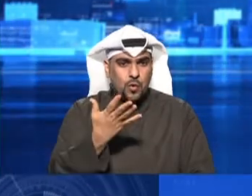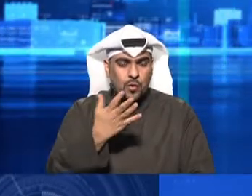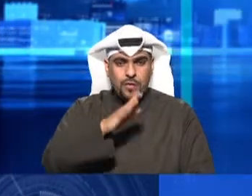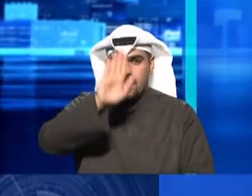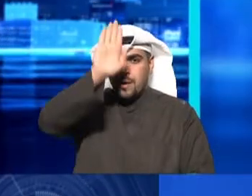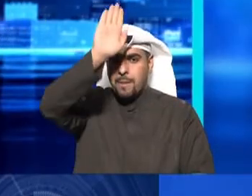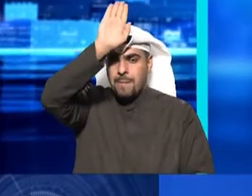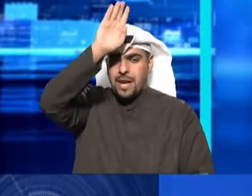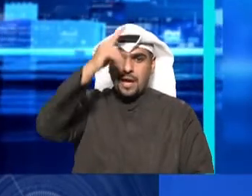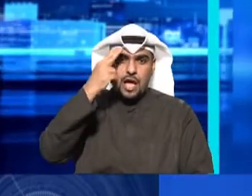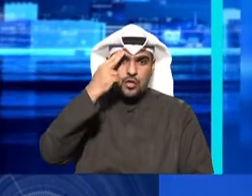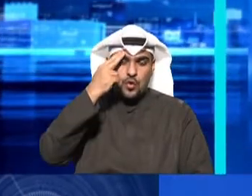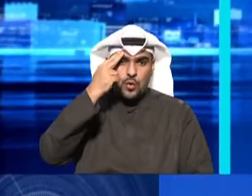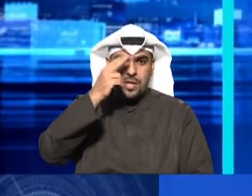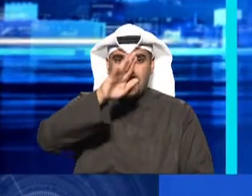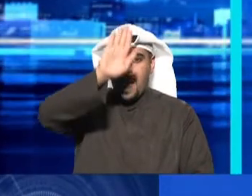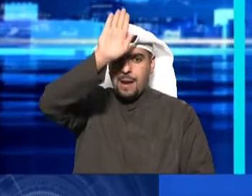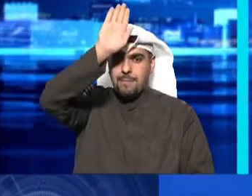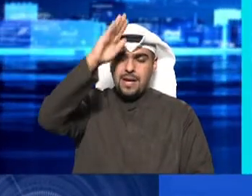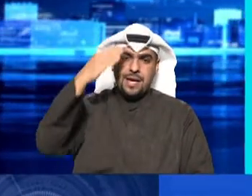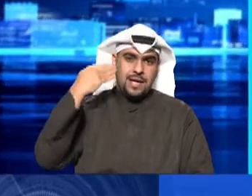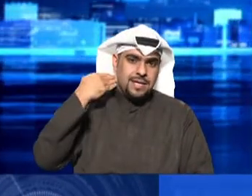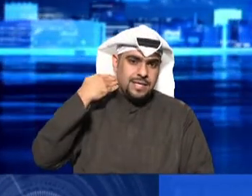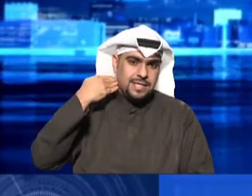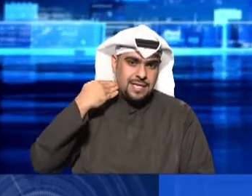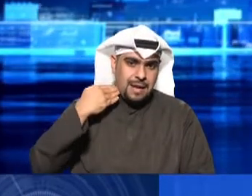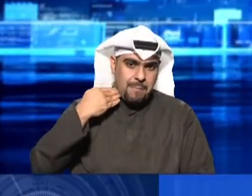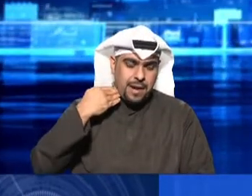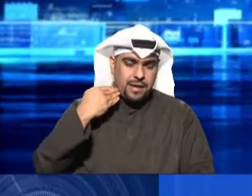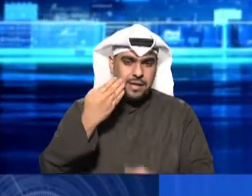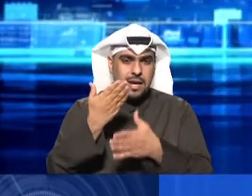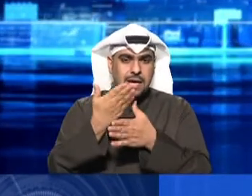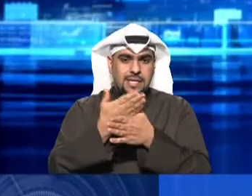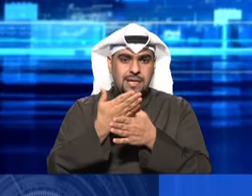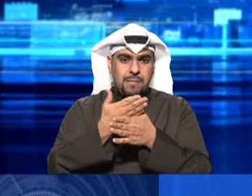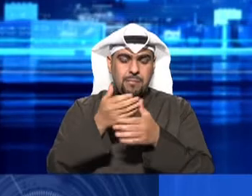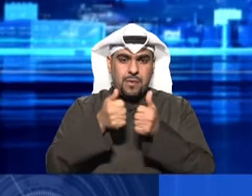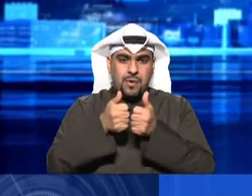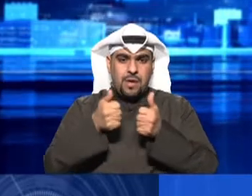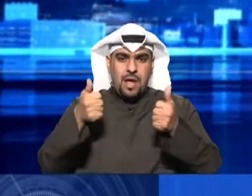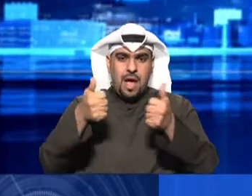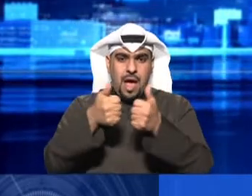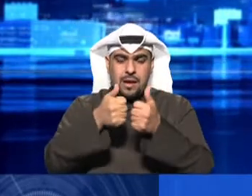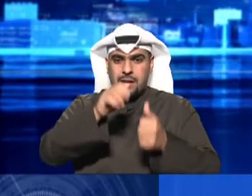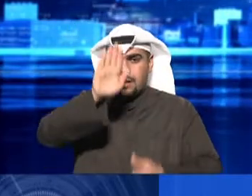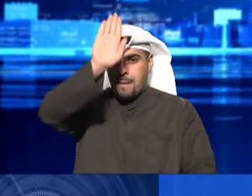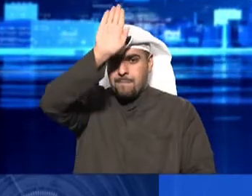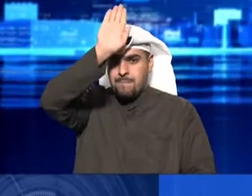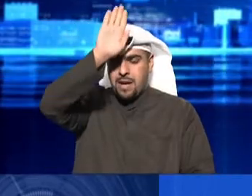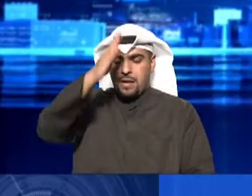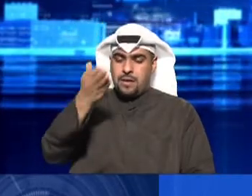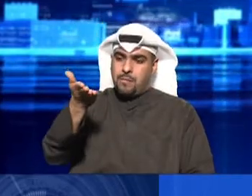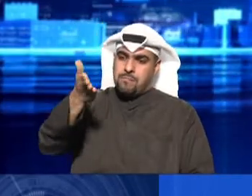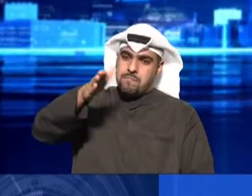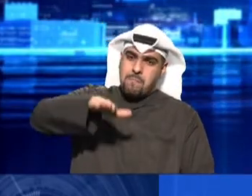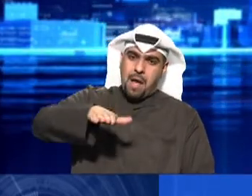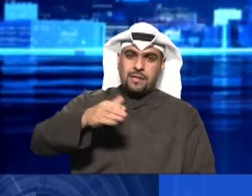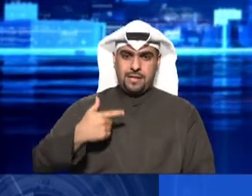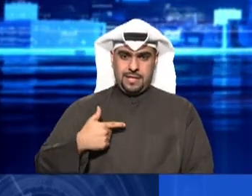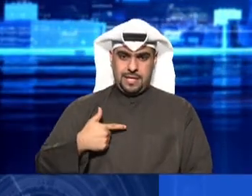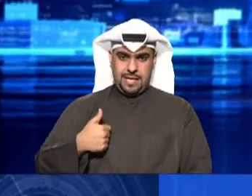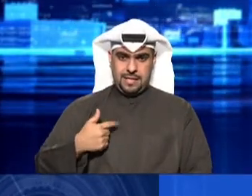الملك سلمان بن عبد العزيز آل سعود ملك المملكة العربية السعودية الشقيقة، ضمنها سموه خالص